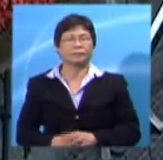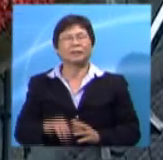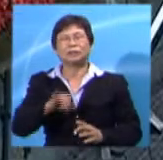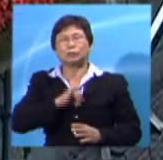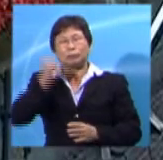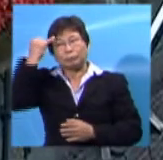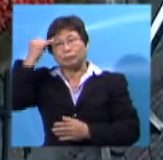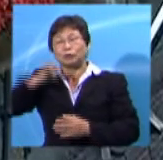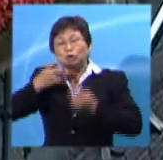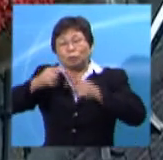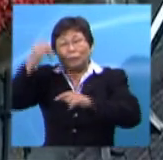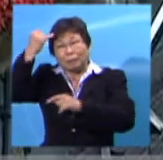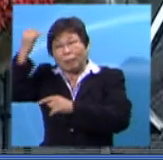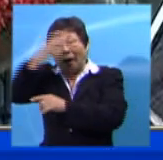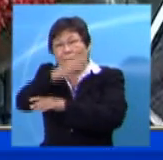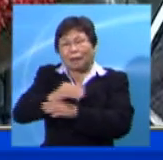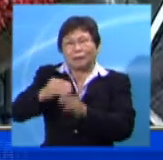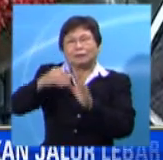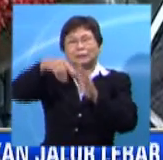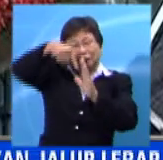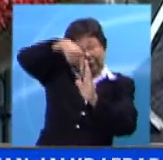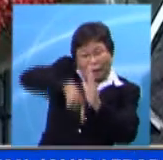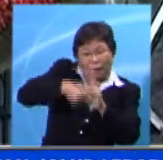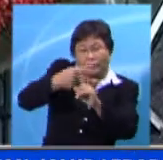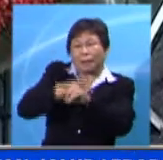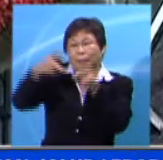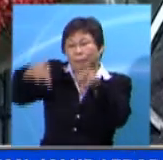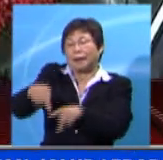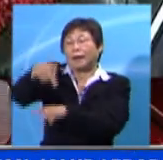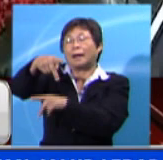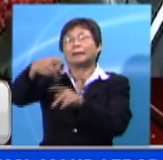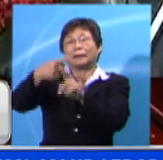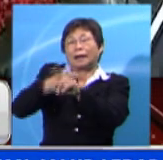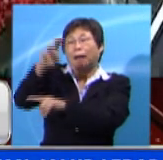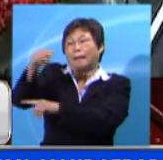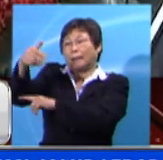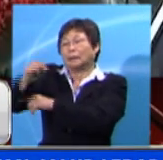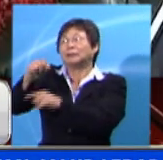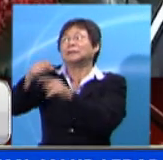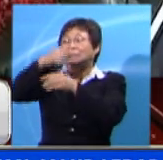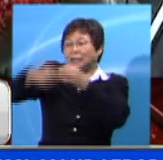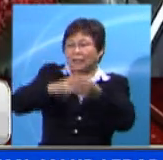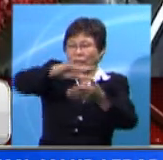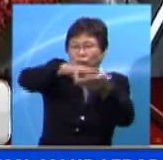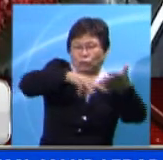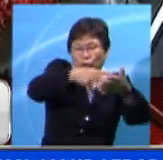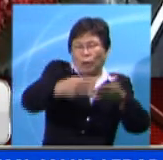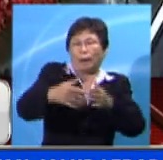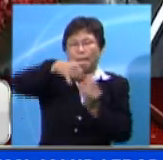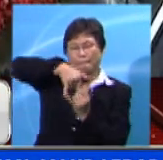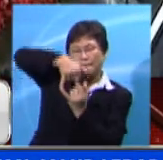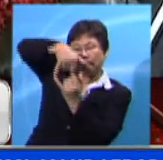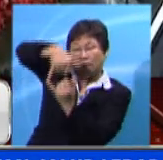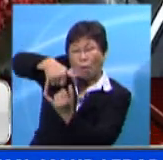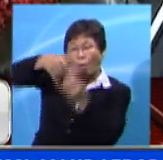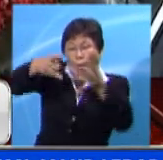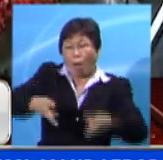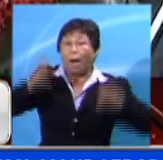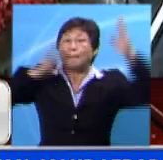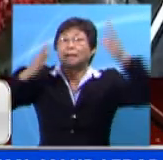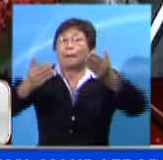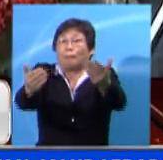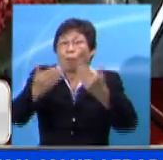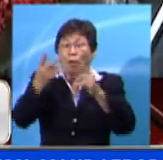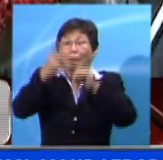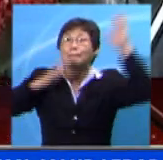pandangan dan juga perincian daripada pihak Mas tentang jadual penghantaran pulang mayat-mayat warga Malaysia ini